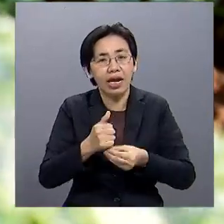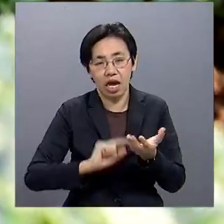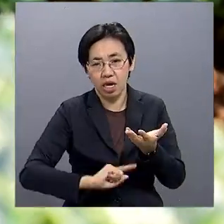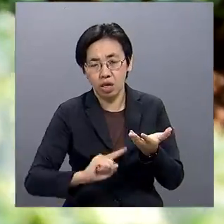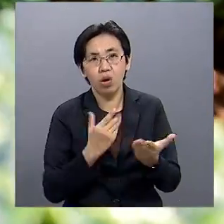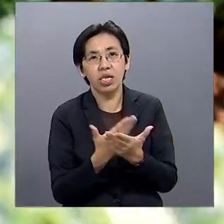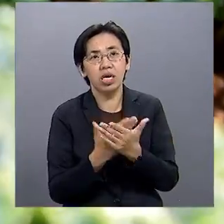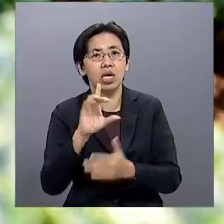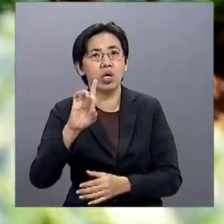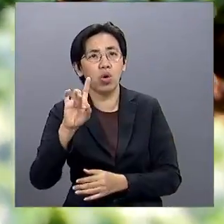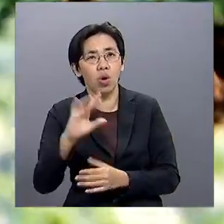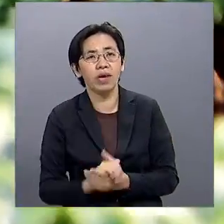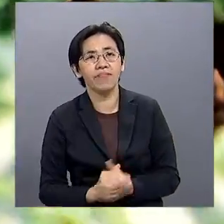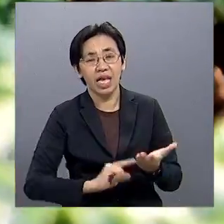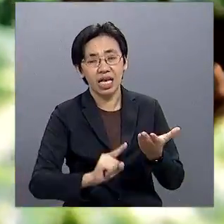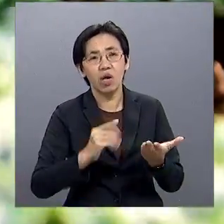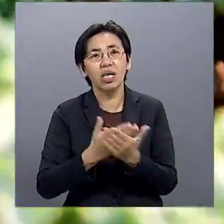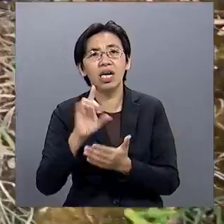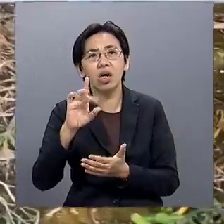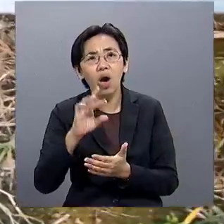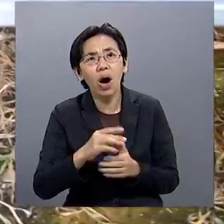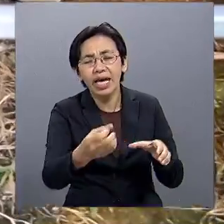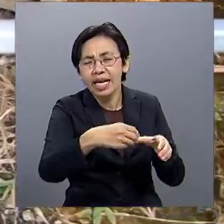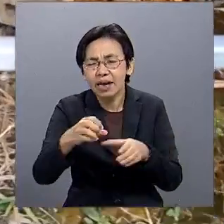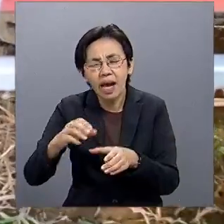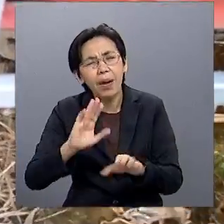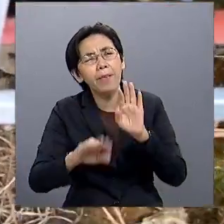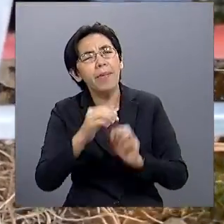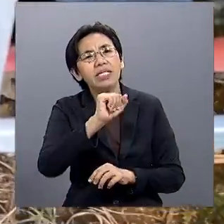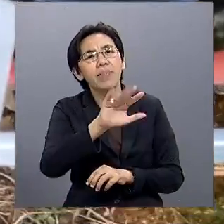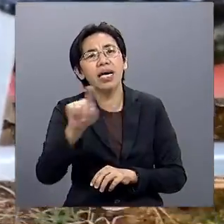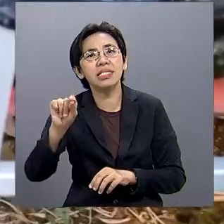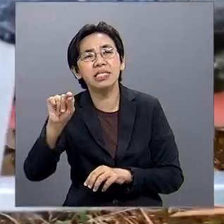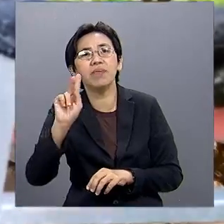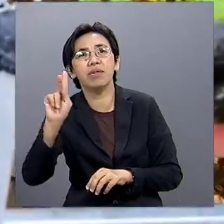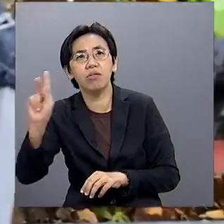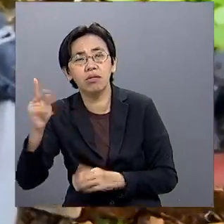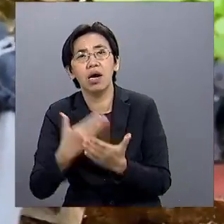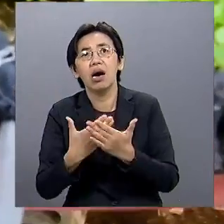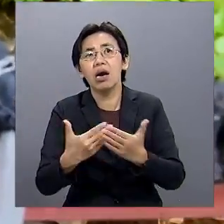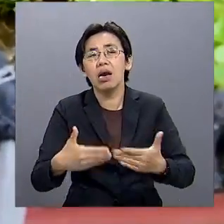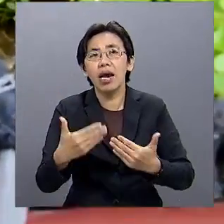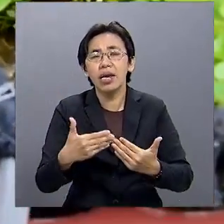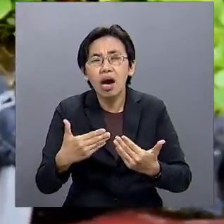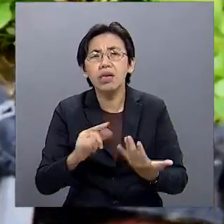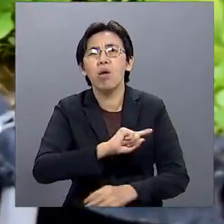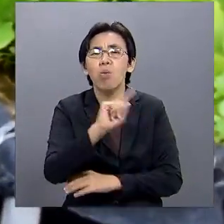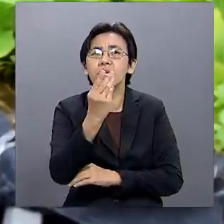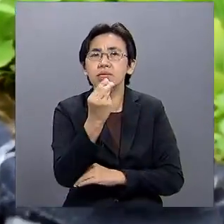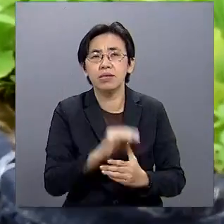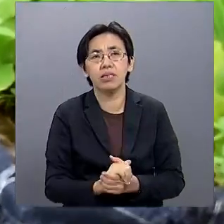บาท1วันก็จะเก็บได้ประมาณ 15-20 กิโลกรัมก็ทำให้มีรายได้อยู่วันๆ นึงเนี่ยนะคะอยู่ที่ประ